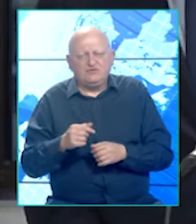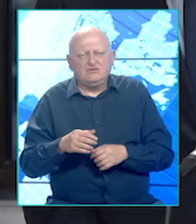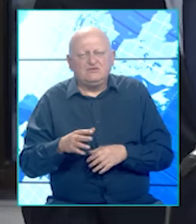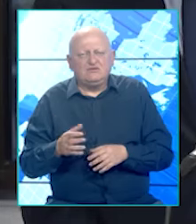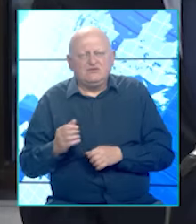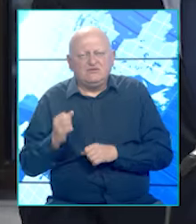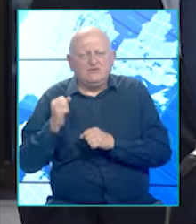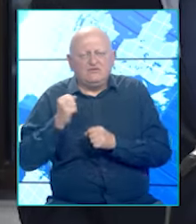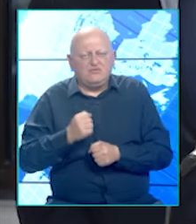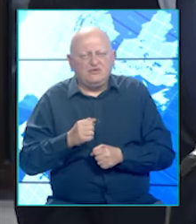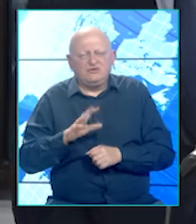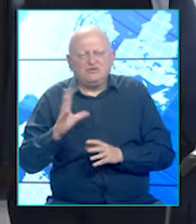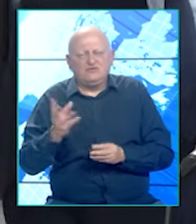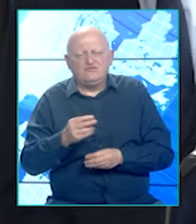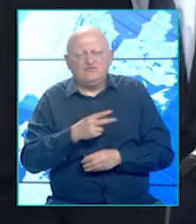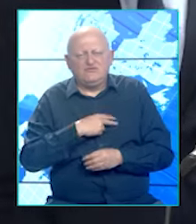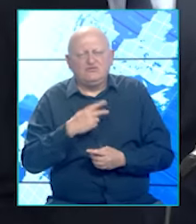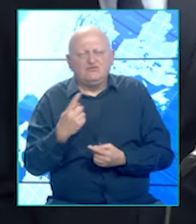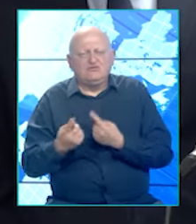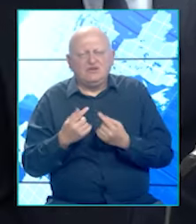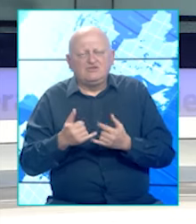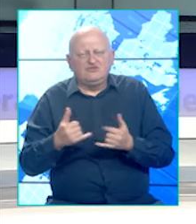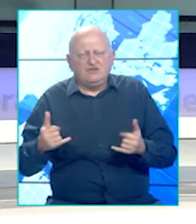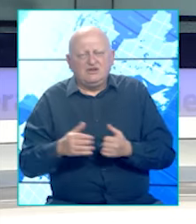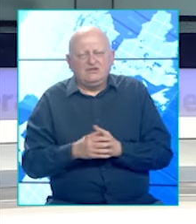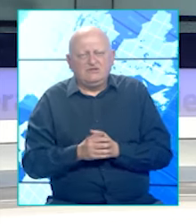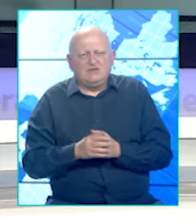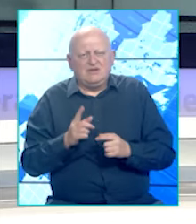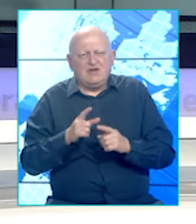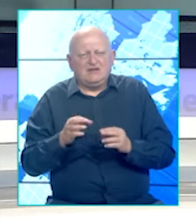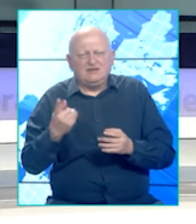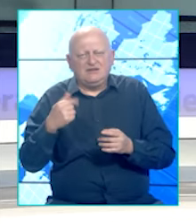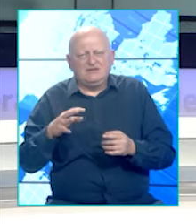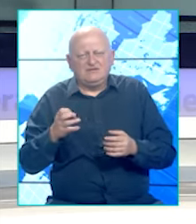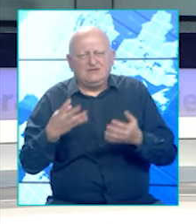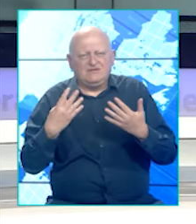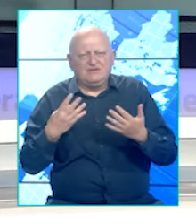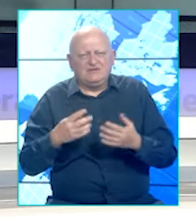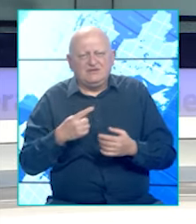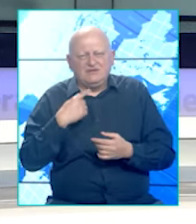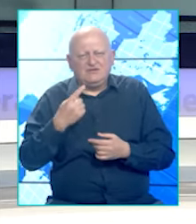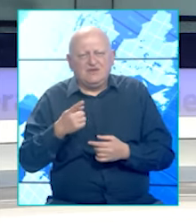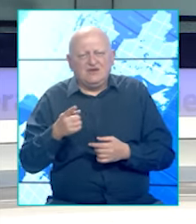da ponese cjelokupnu odgovornost za stanje u gradu. HDZ 1990 tvrdi da su ove lokalne